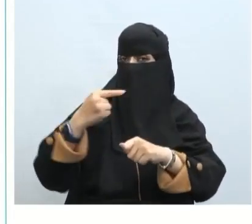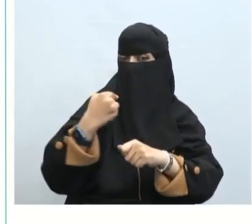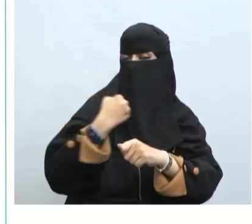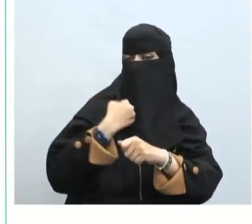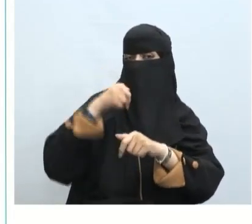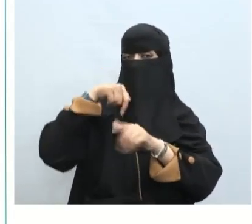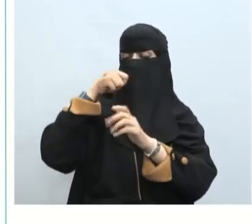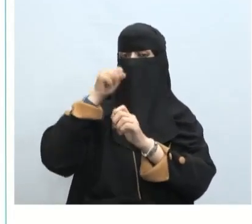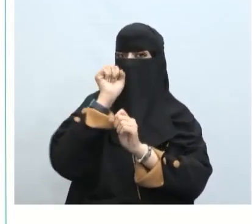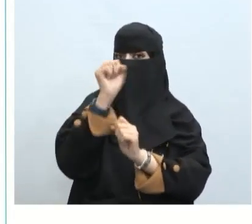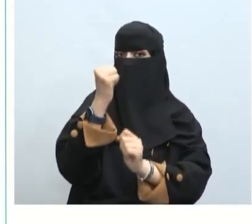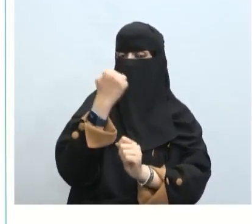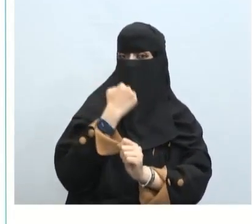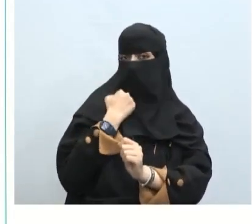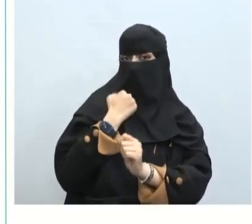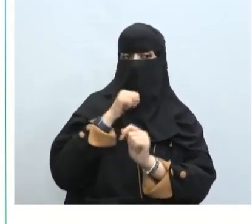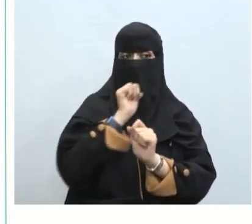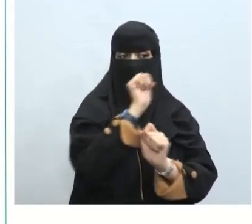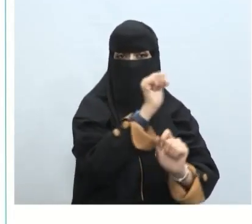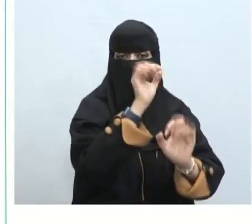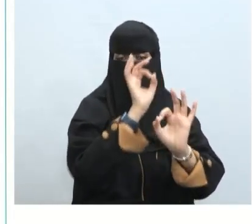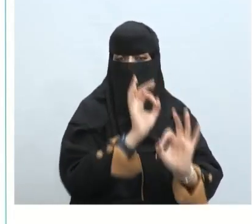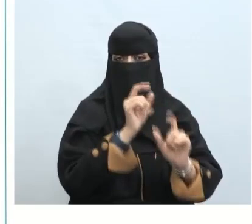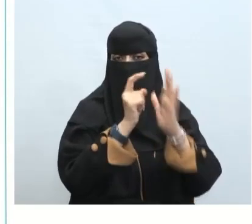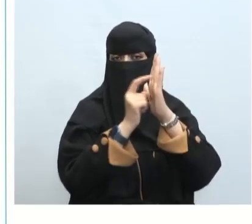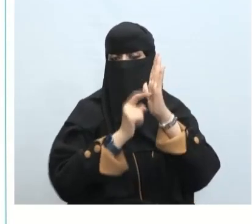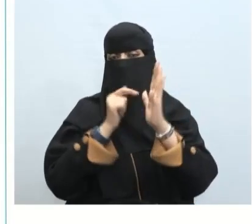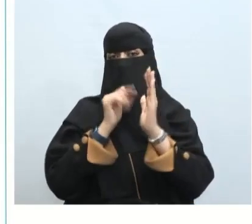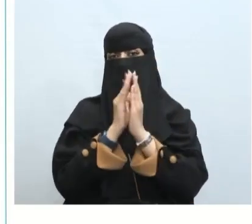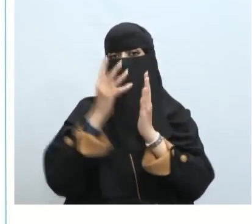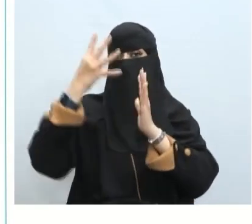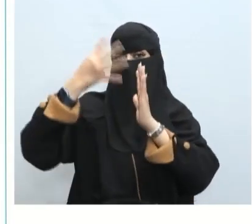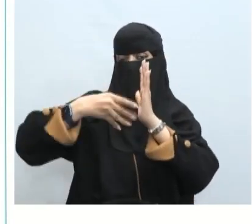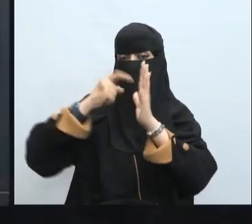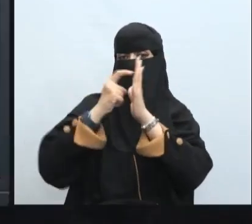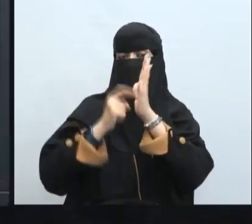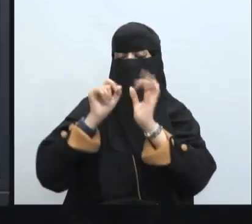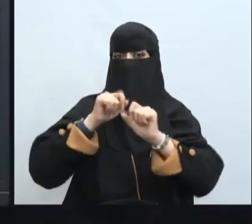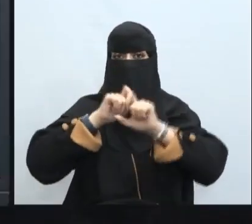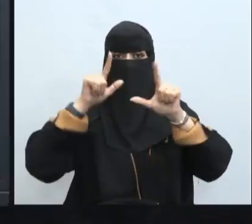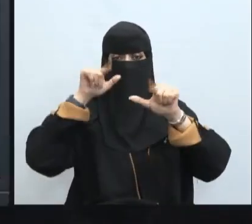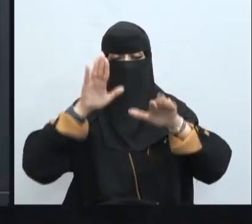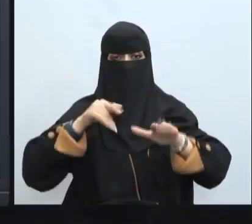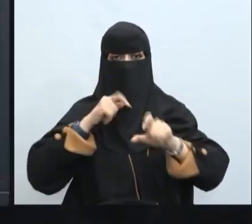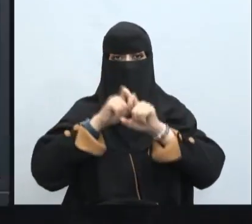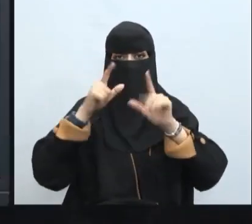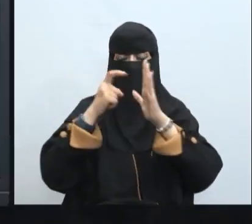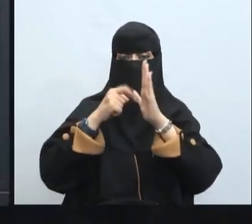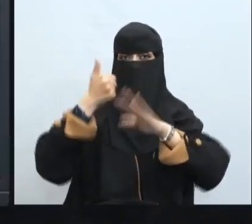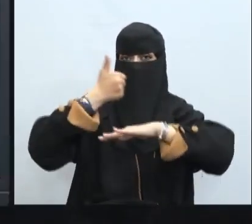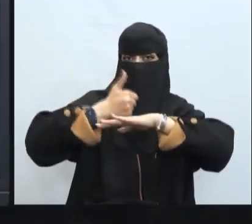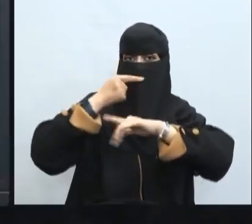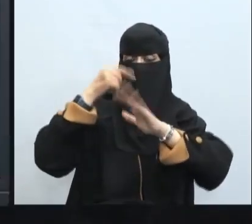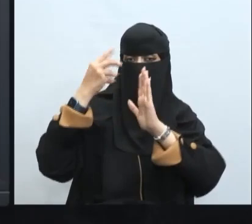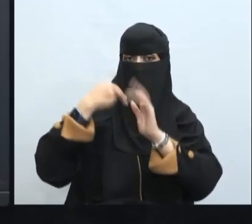له الدوله وفق الشريعه والنظام ويبينها النظام الاساسي للحكم طيب ما